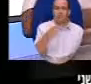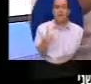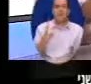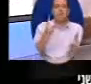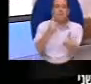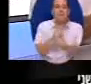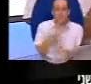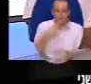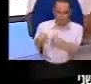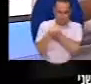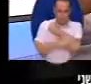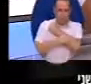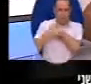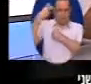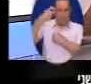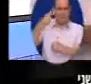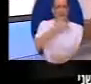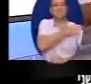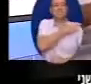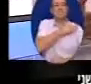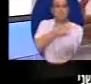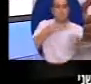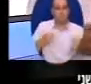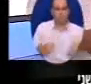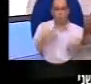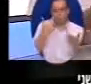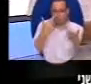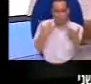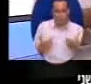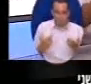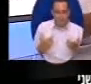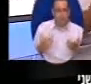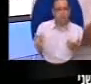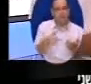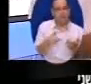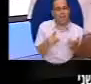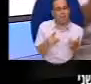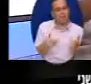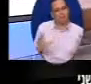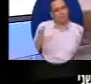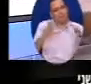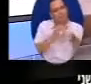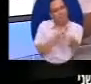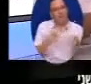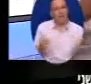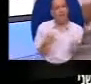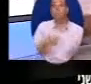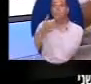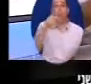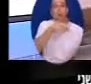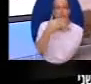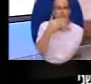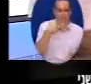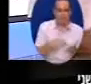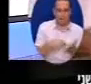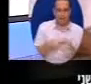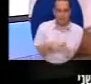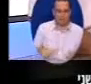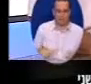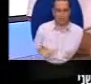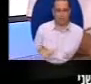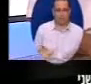בין הסטודנט הערבי לבין קציני הביטחון או אנשי הביטחון יהיה מפגש קל. במיוחד בירושלים, על רקע כל מה שקורה בירושלים.